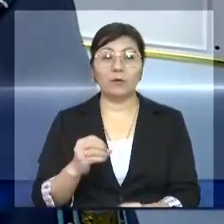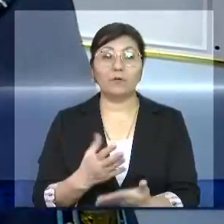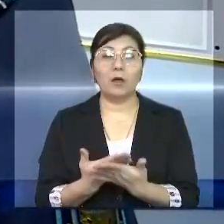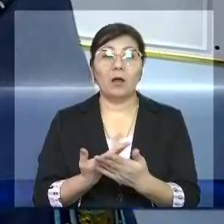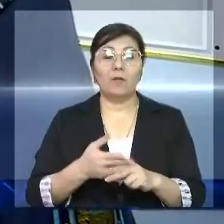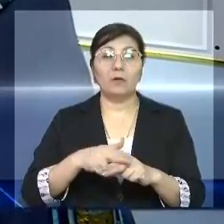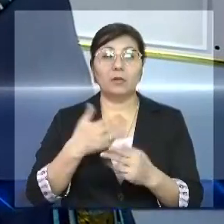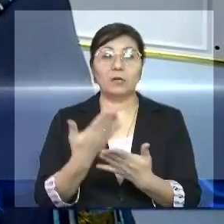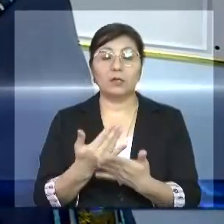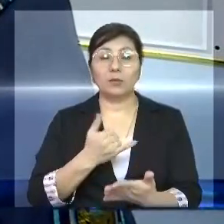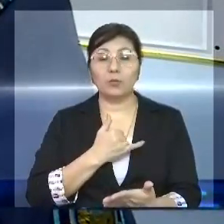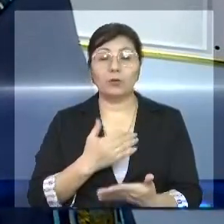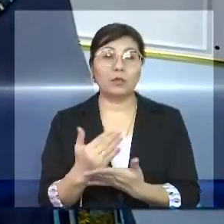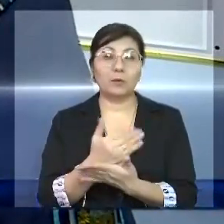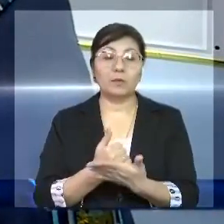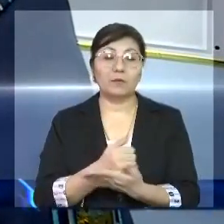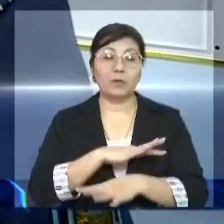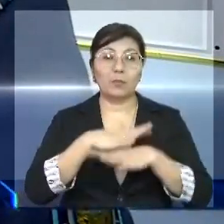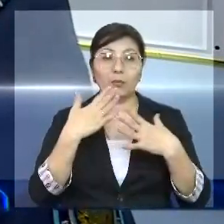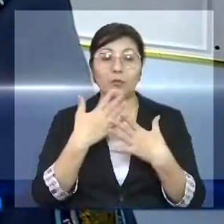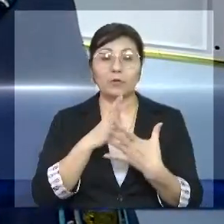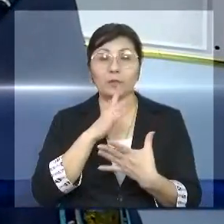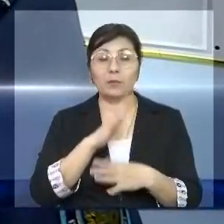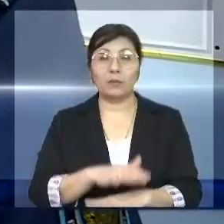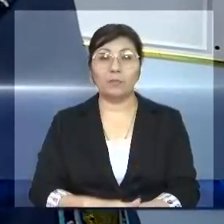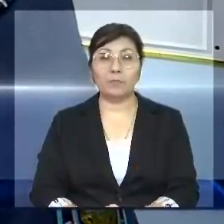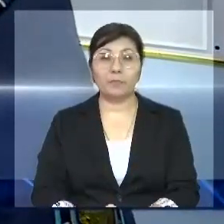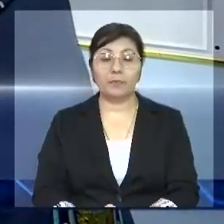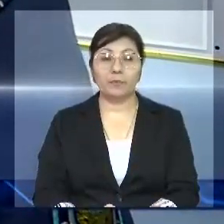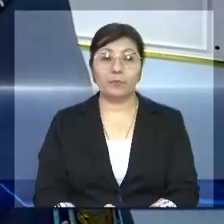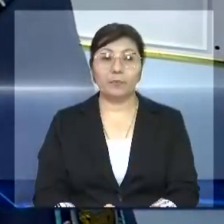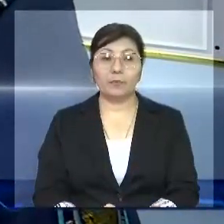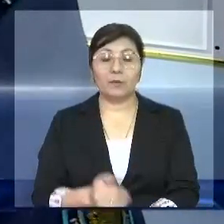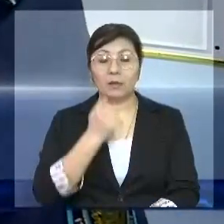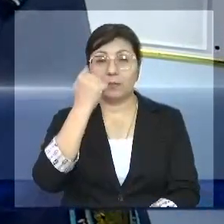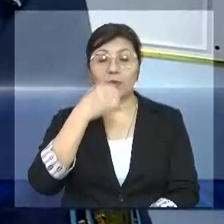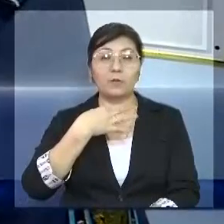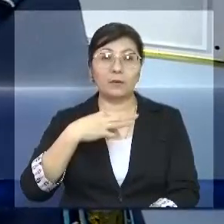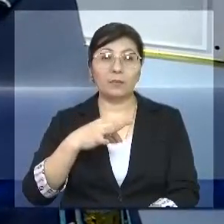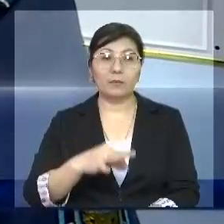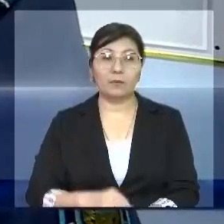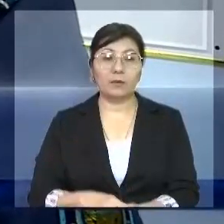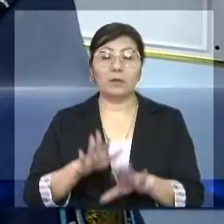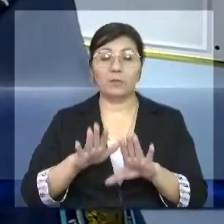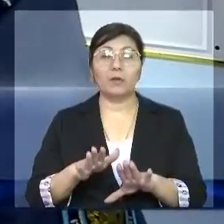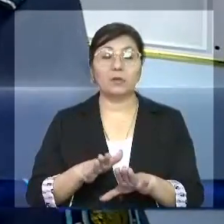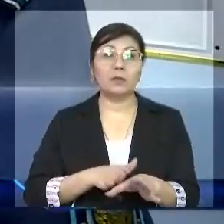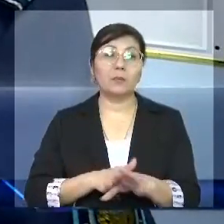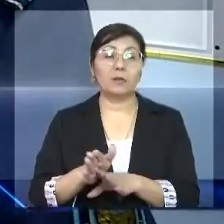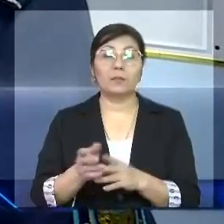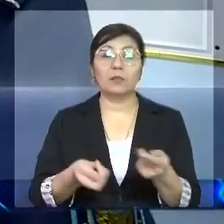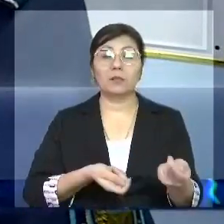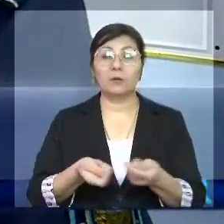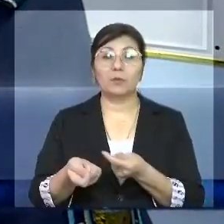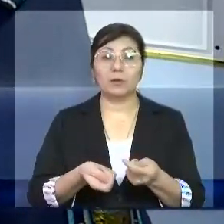раз вот у нас скопилось столько лет времени. И, конечно, спасибо. Говорим местным исполнительным органам, то, что